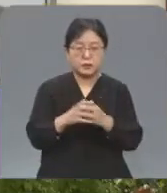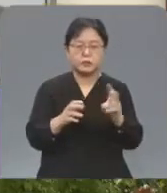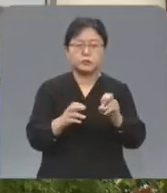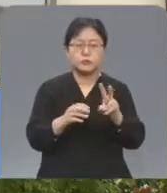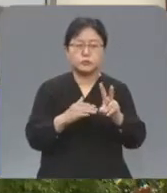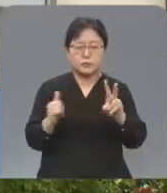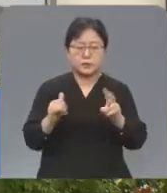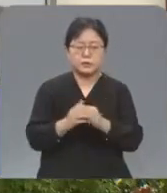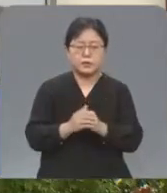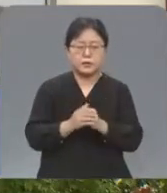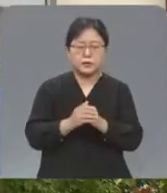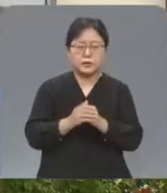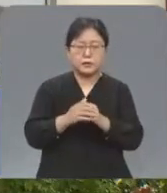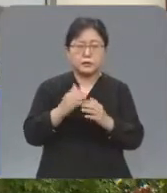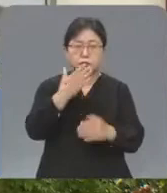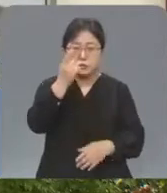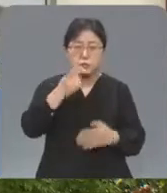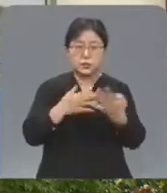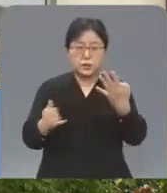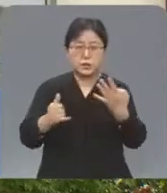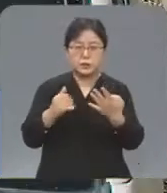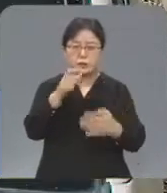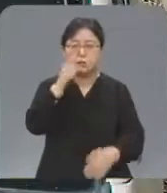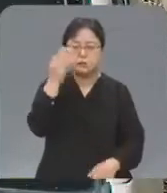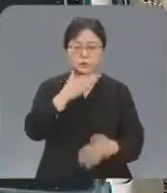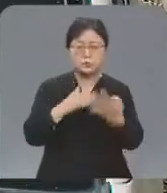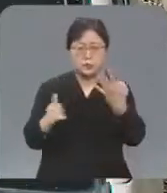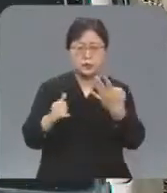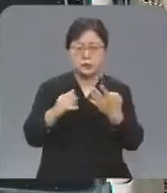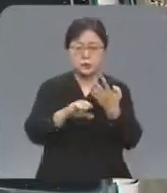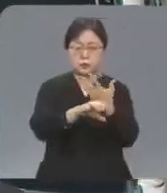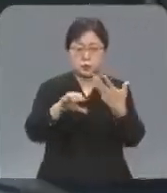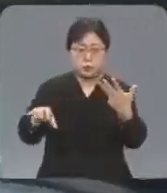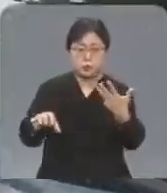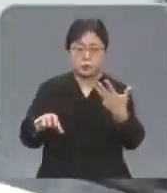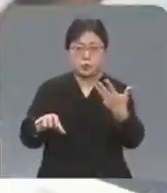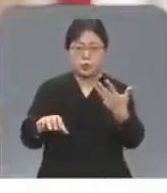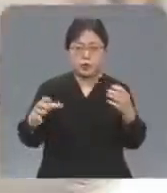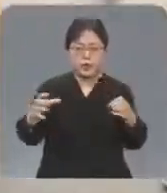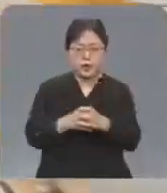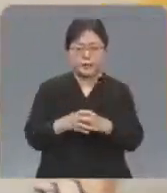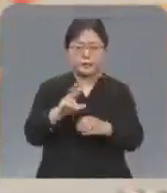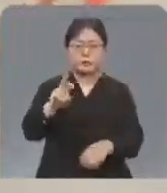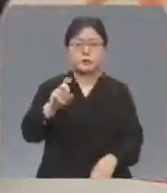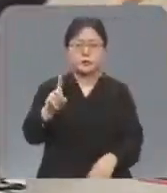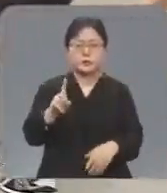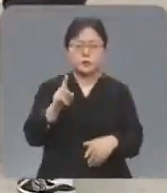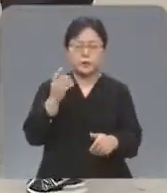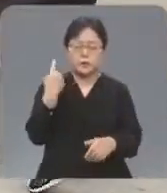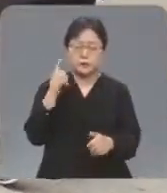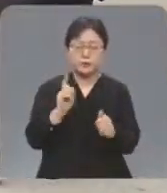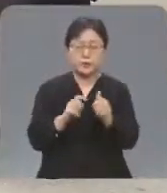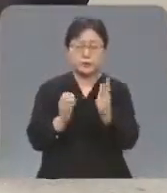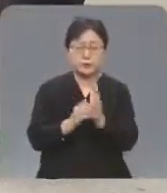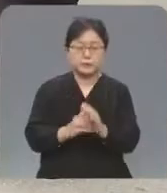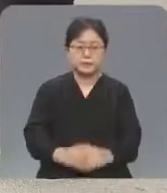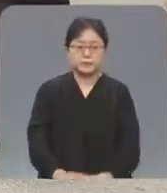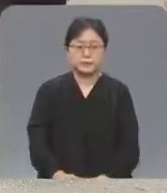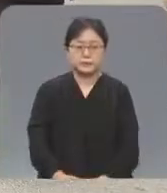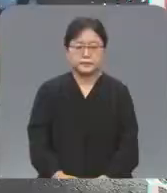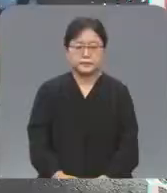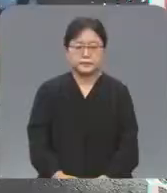늘었습니다. 전남에서는 순천 4명, 여수 4명 등 8개 시군에서 모두 21명이 확진됐습니다.